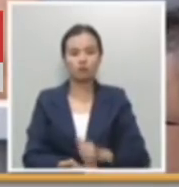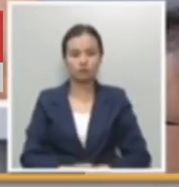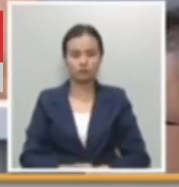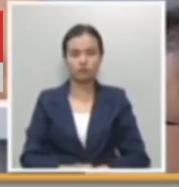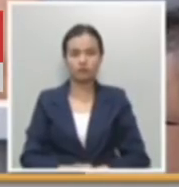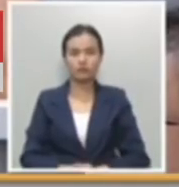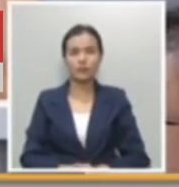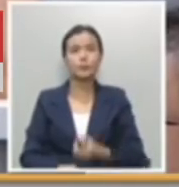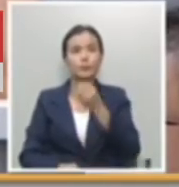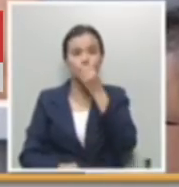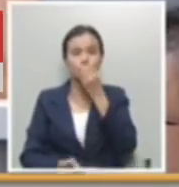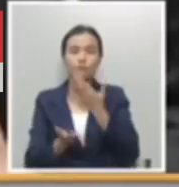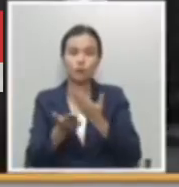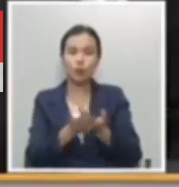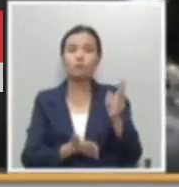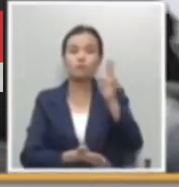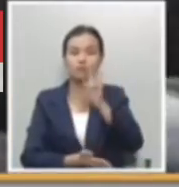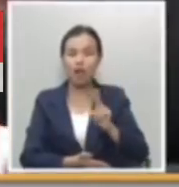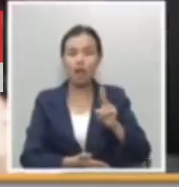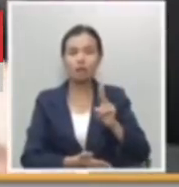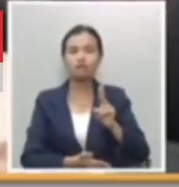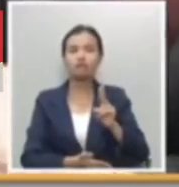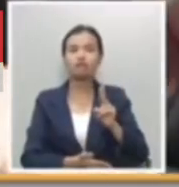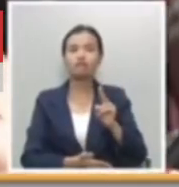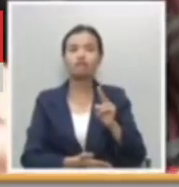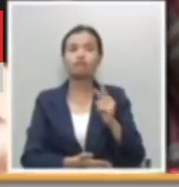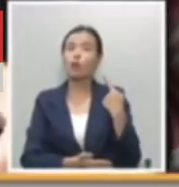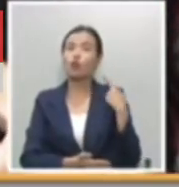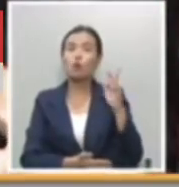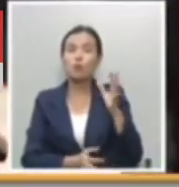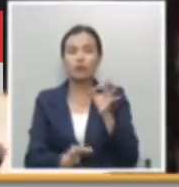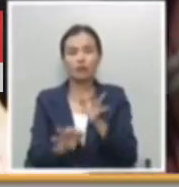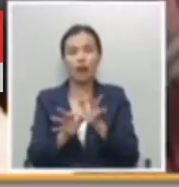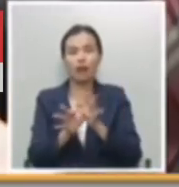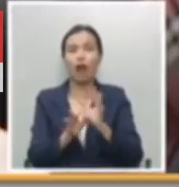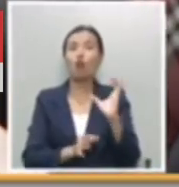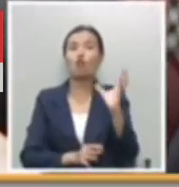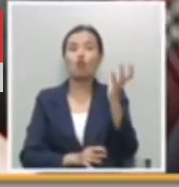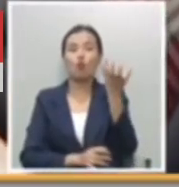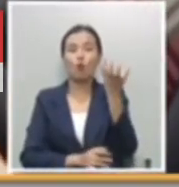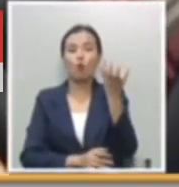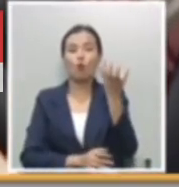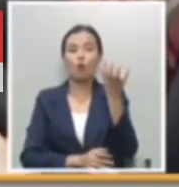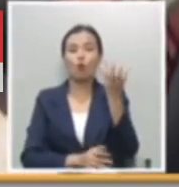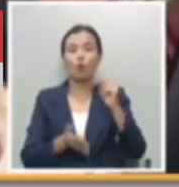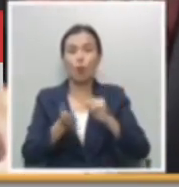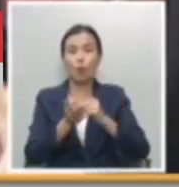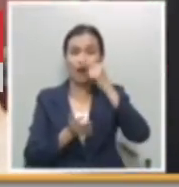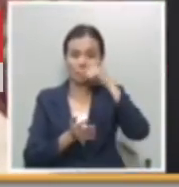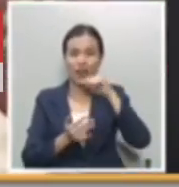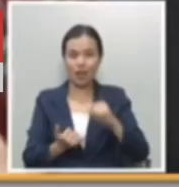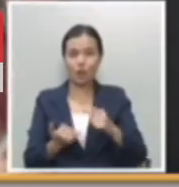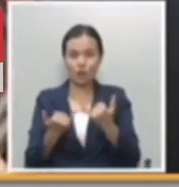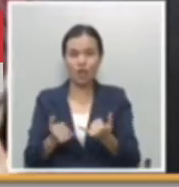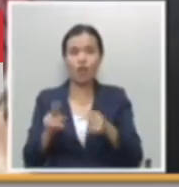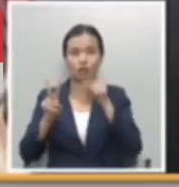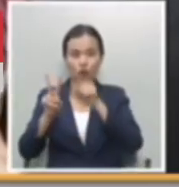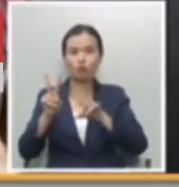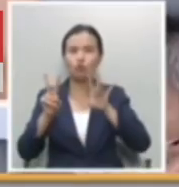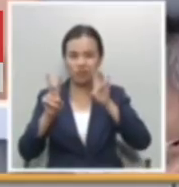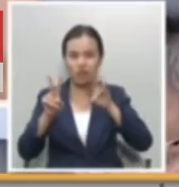ชิมช็อปใช้ไม่ได้ผลธนาคารโลกบอกเลย GDP ไทยวันนี้จะเหลือ 2.7